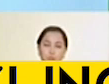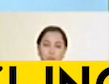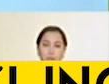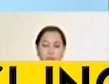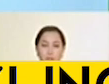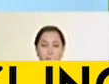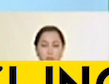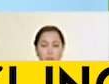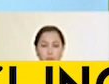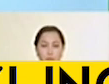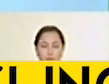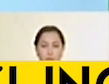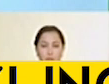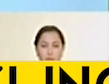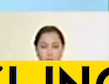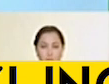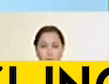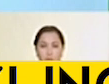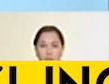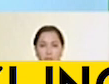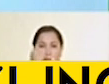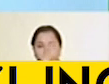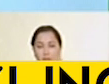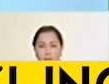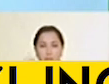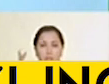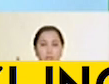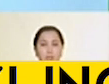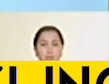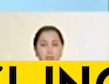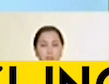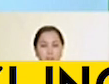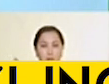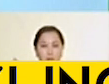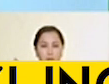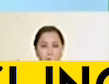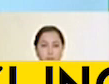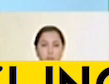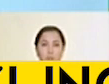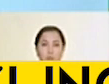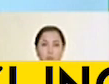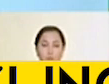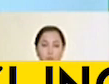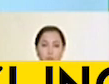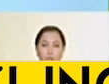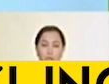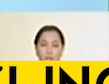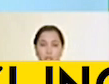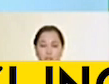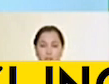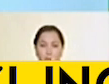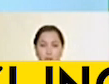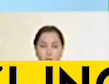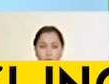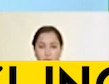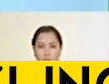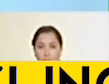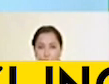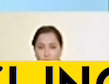yangi yil, Navroz va hokazo. Keling endi qoidaga e'tibor